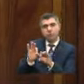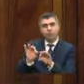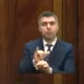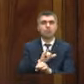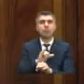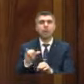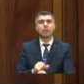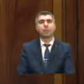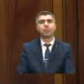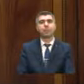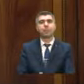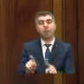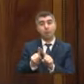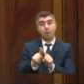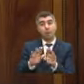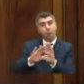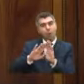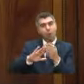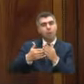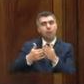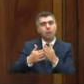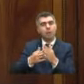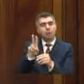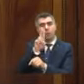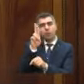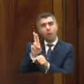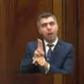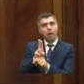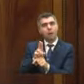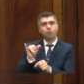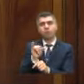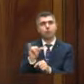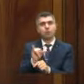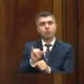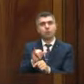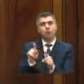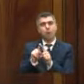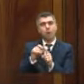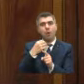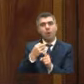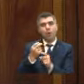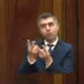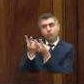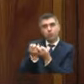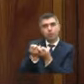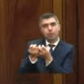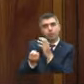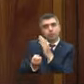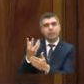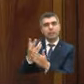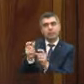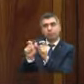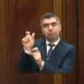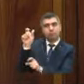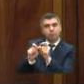درجة أصبح معها الجميع يتساءل باستغراب كيف فسرتم مفهوم الكفاءة الوطنية التي ستحل